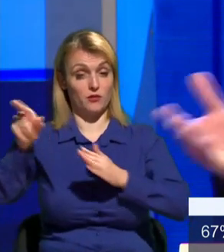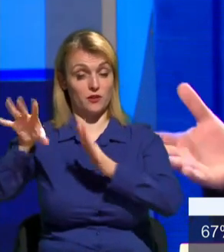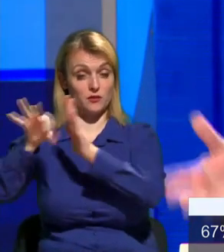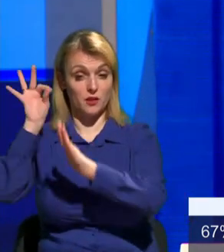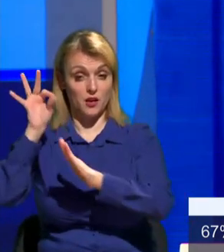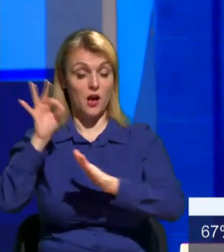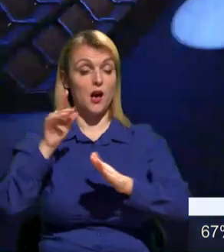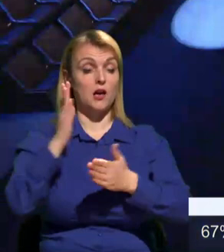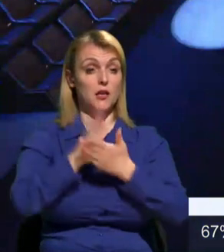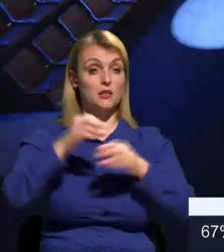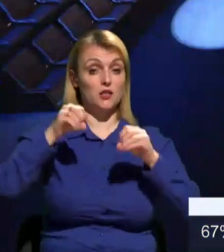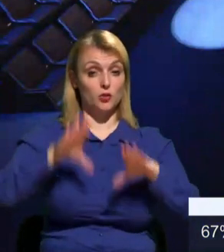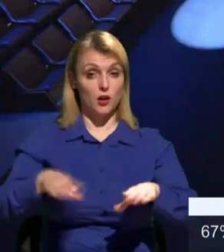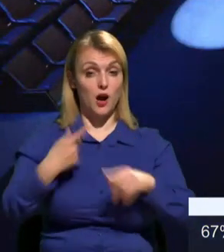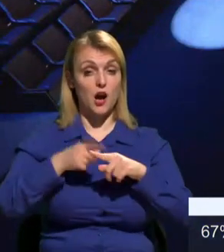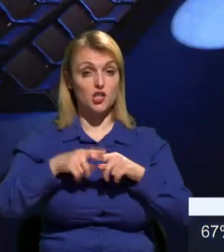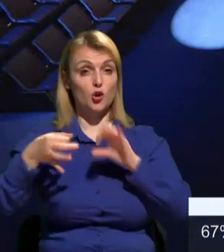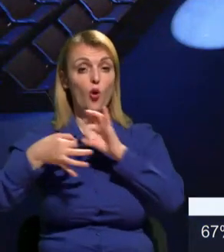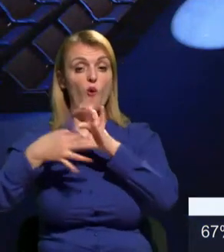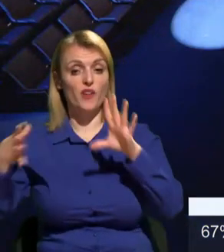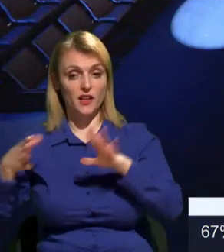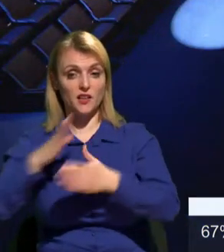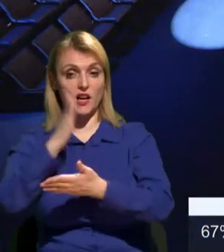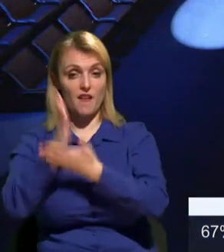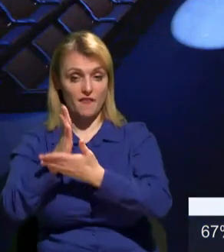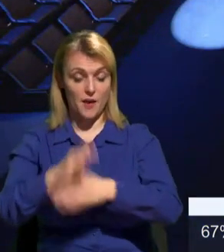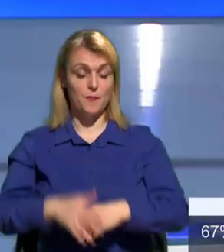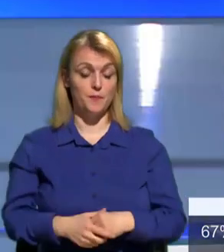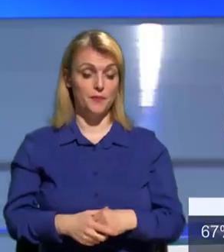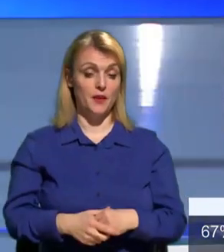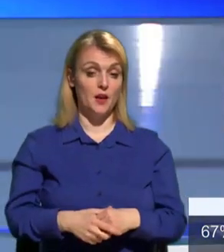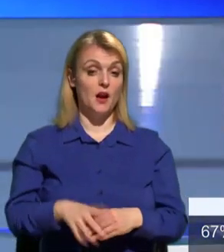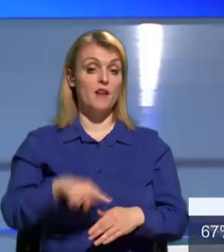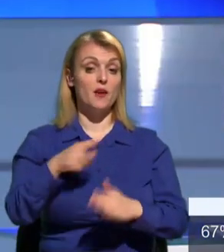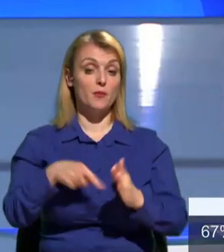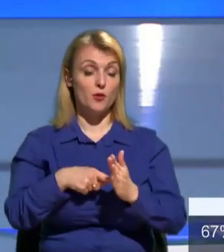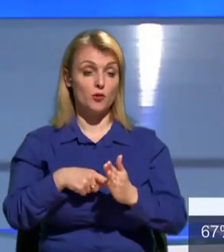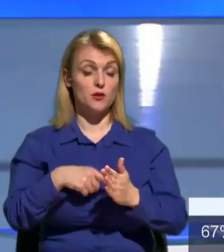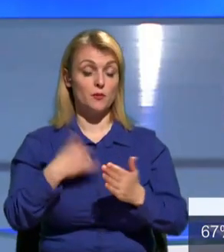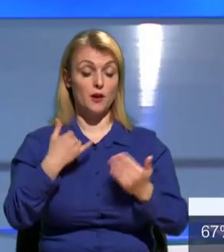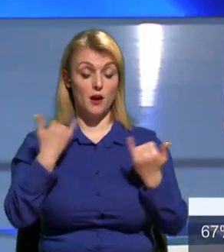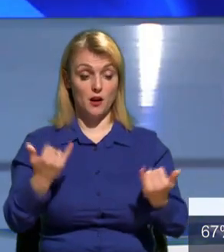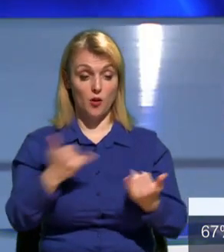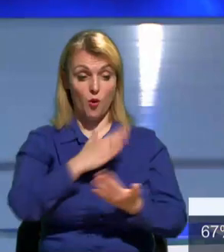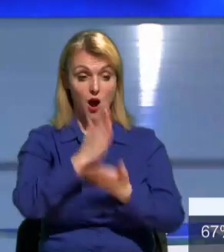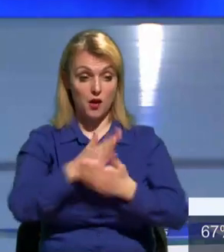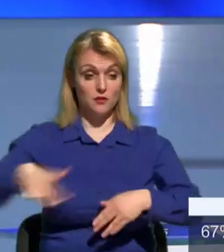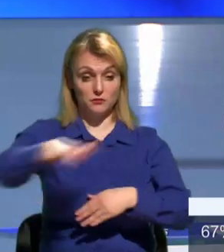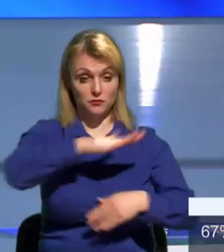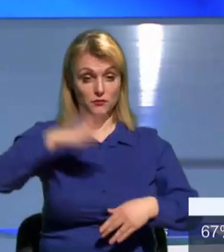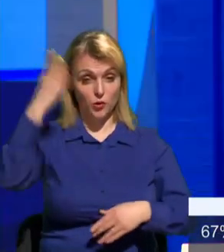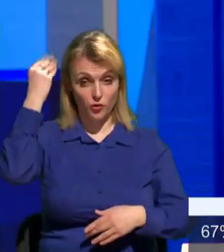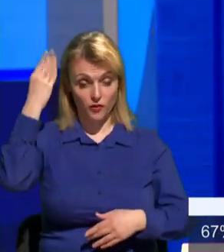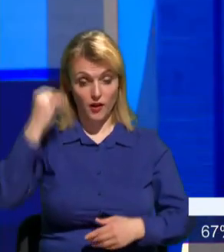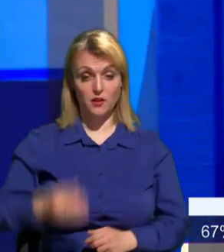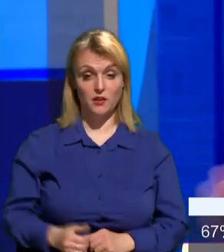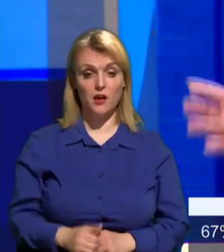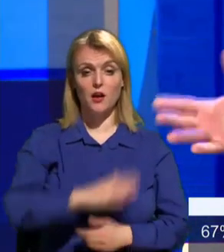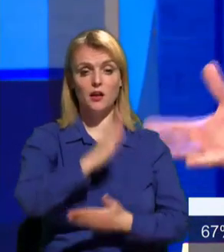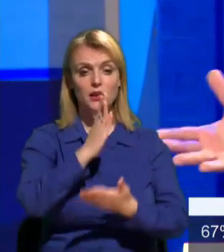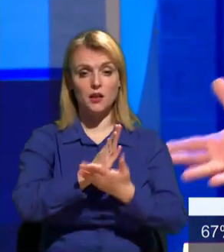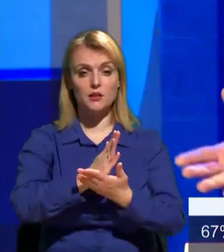este soluționarea acestui conflict transnistrean. Întrebarea probabil pe care o are societatea moldovenească